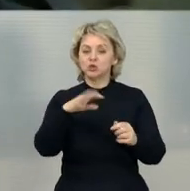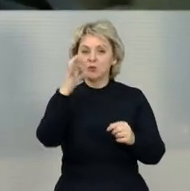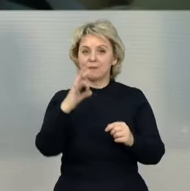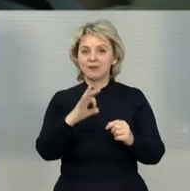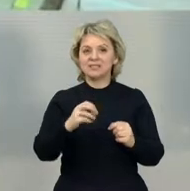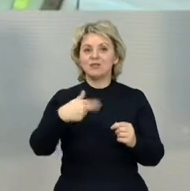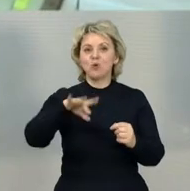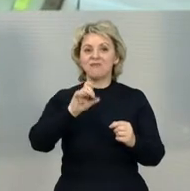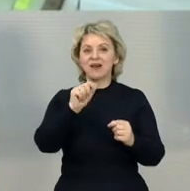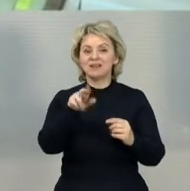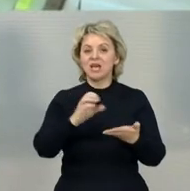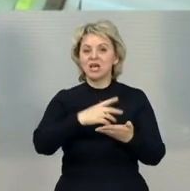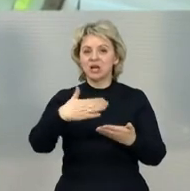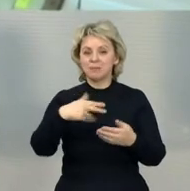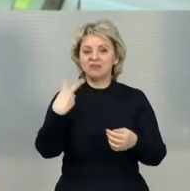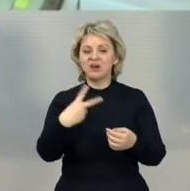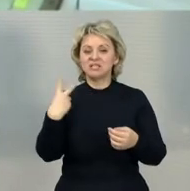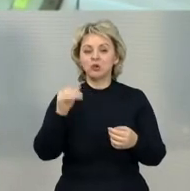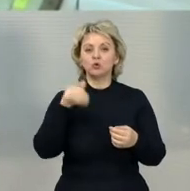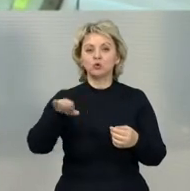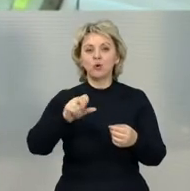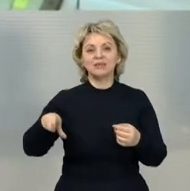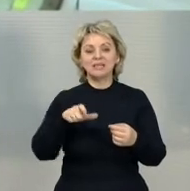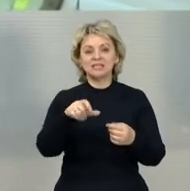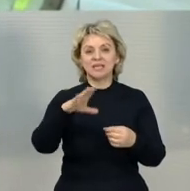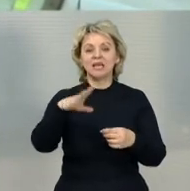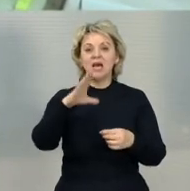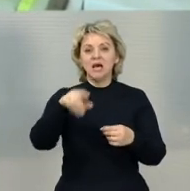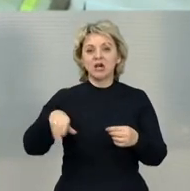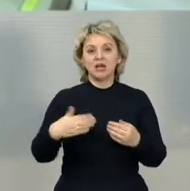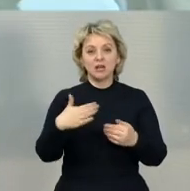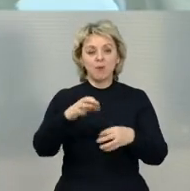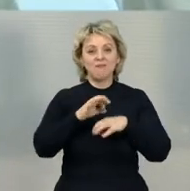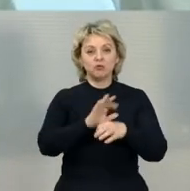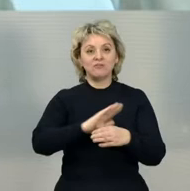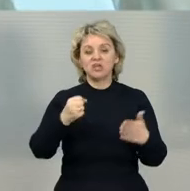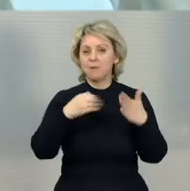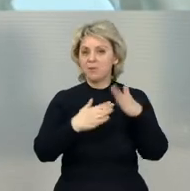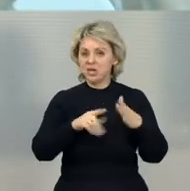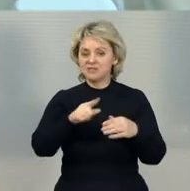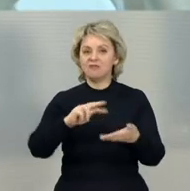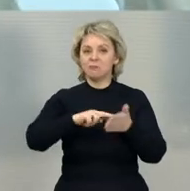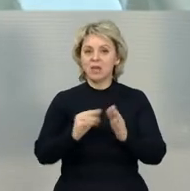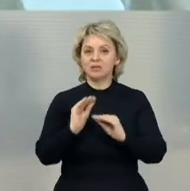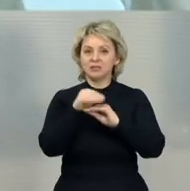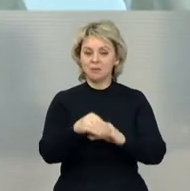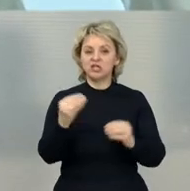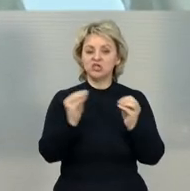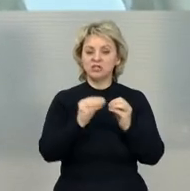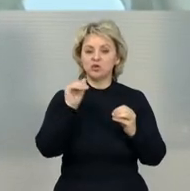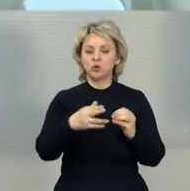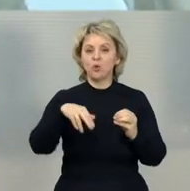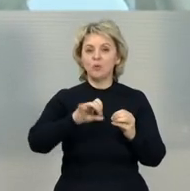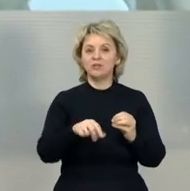40% товарной рыбы. И 22 тысячи тонн донских рыбоводов далеко не предел. В планах прибавлять до 10 тысяч